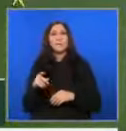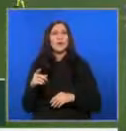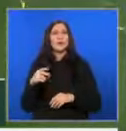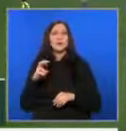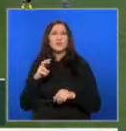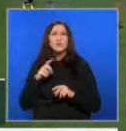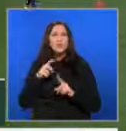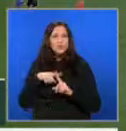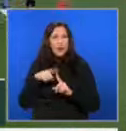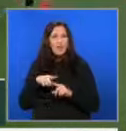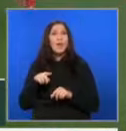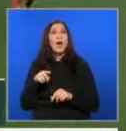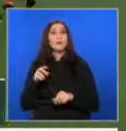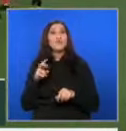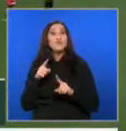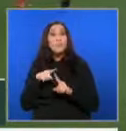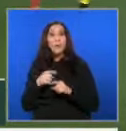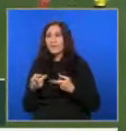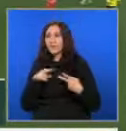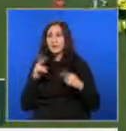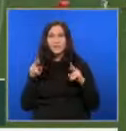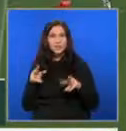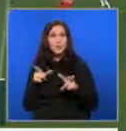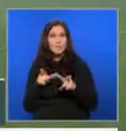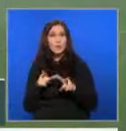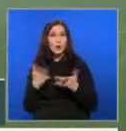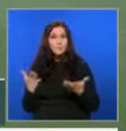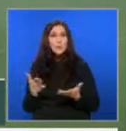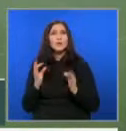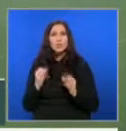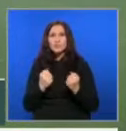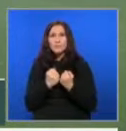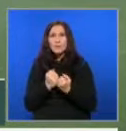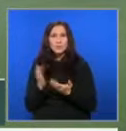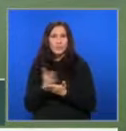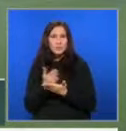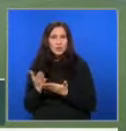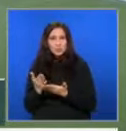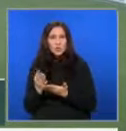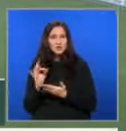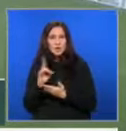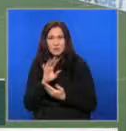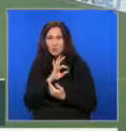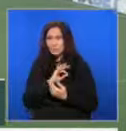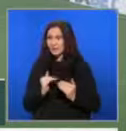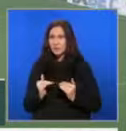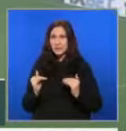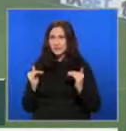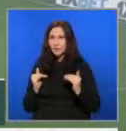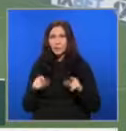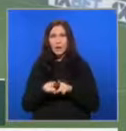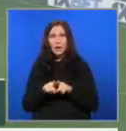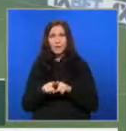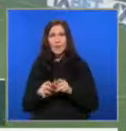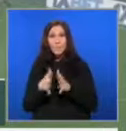върна надеждите на Милан, че големият им градски опонент няма да стане шампион точно в мача помежду им, но русонерите не успяха да изравнят.